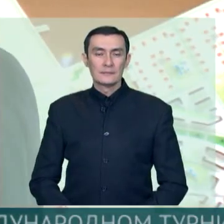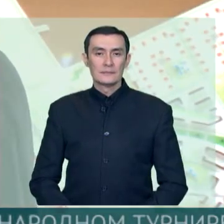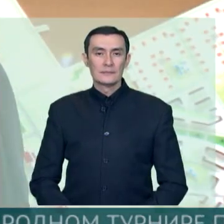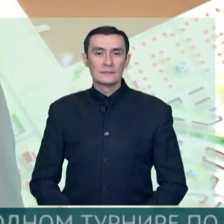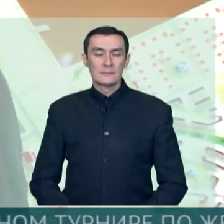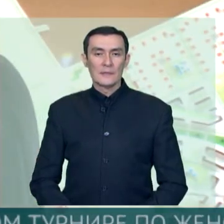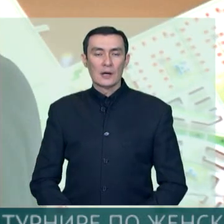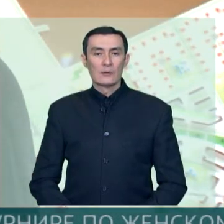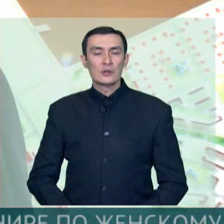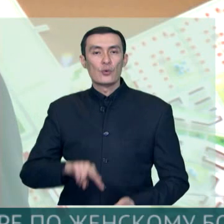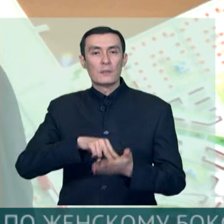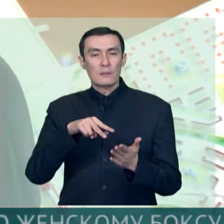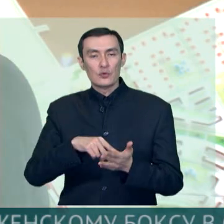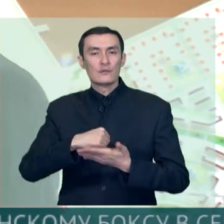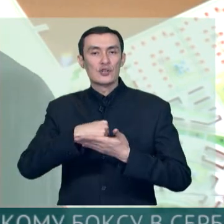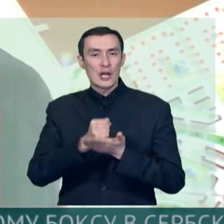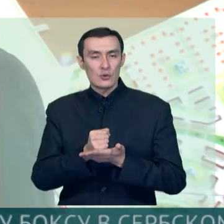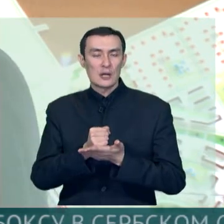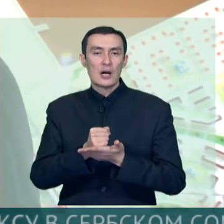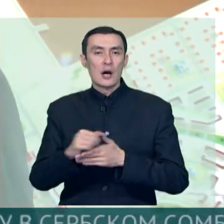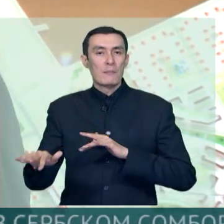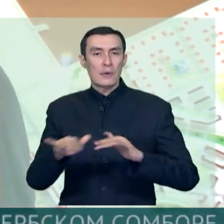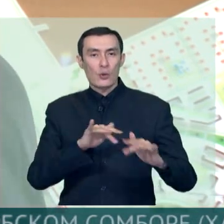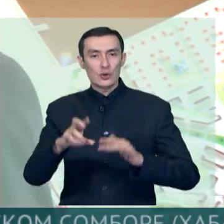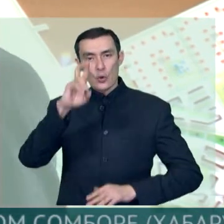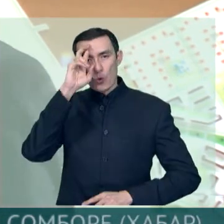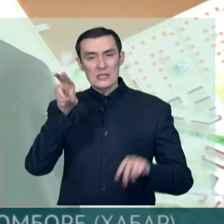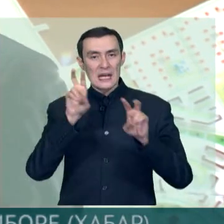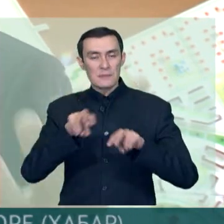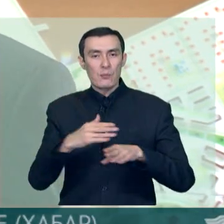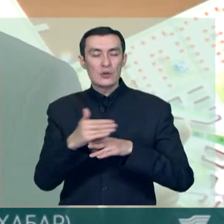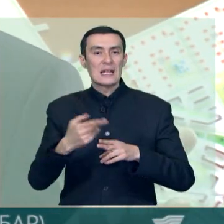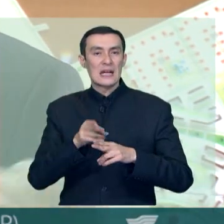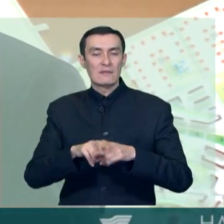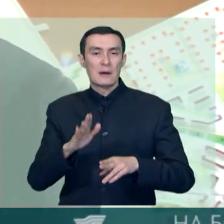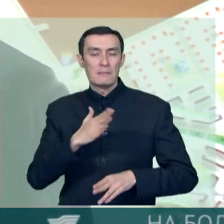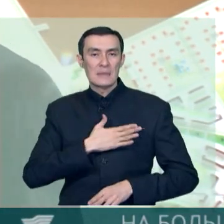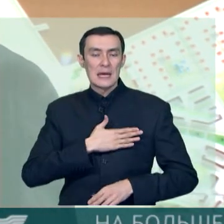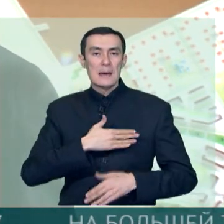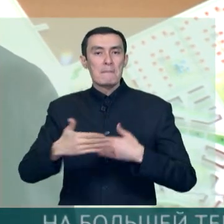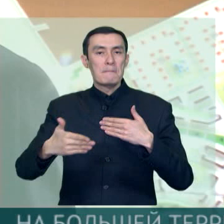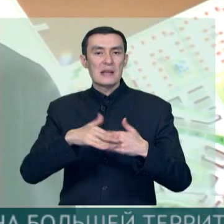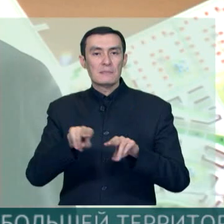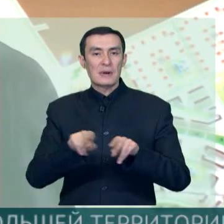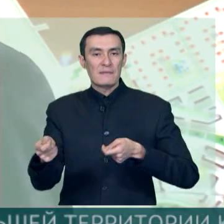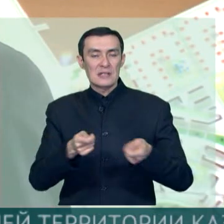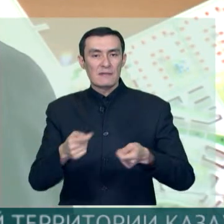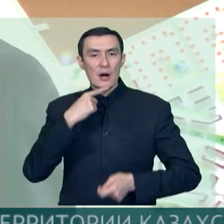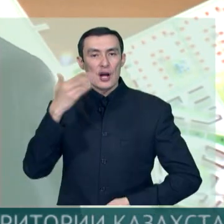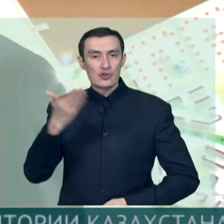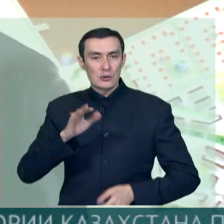Поезд разрабатывается, утверждается, проходит госэкспертизу, потом защищаем перед правительством.